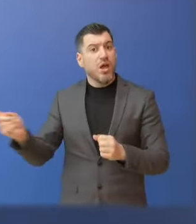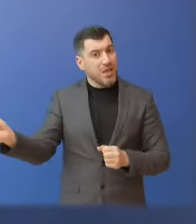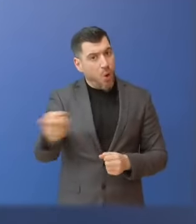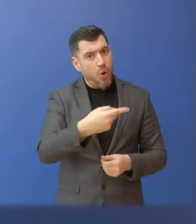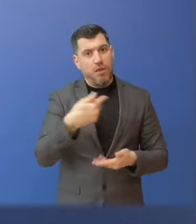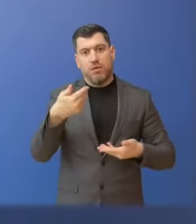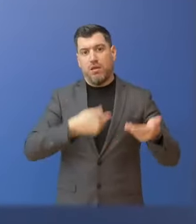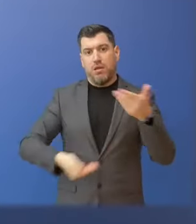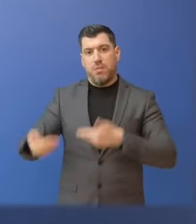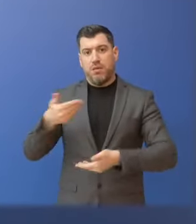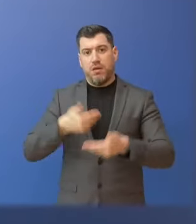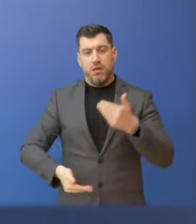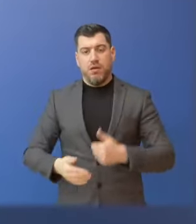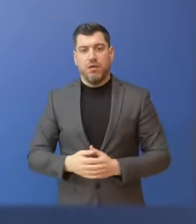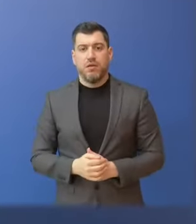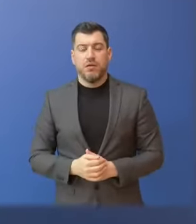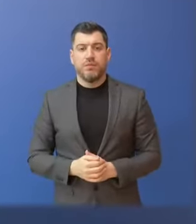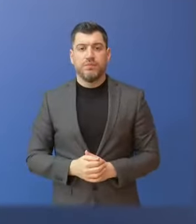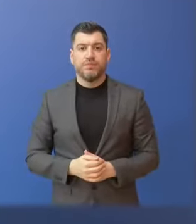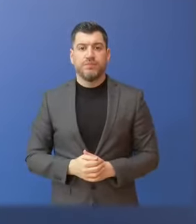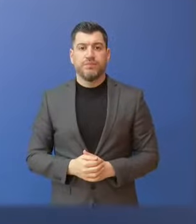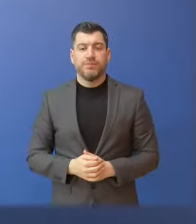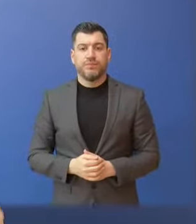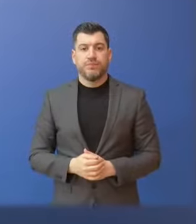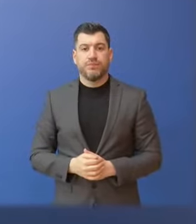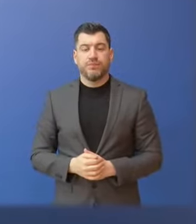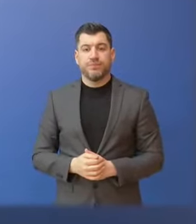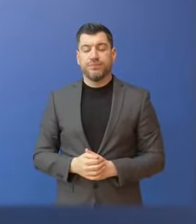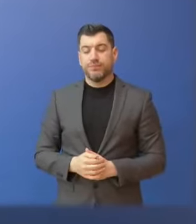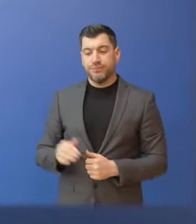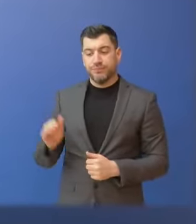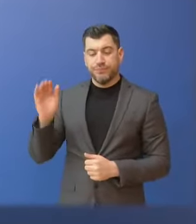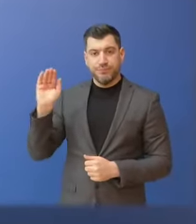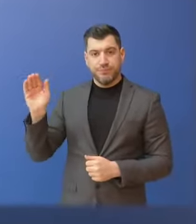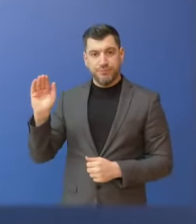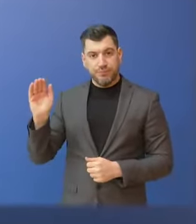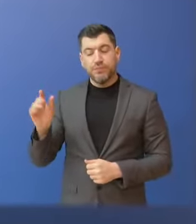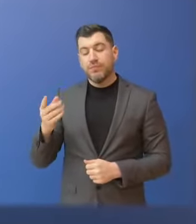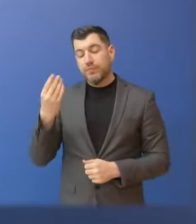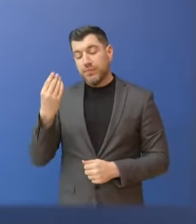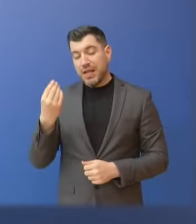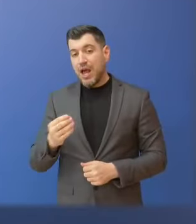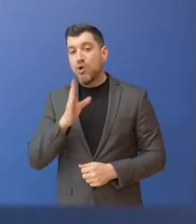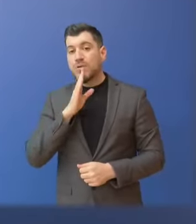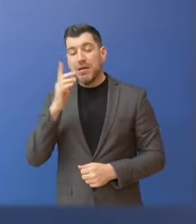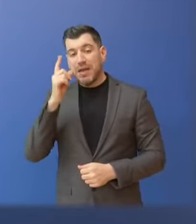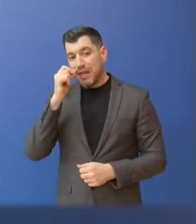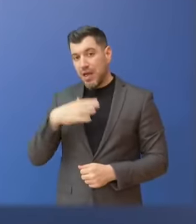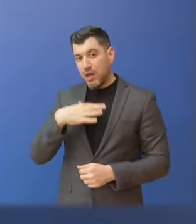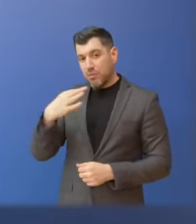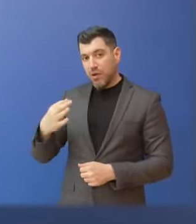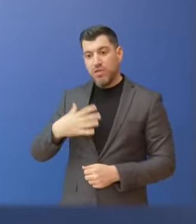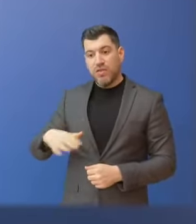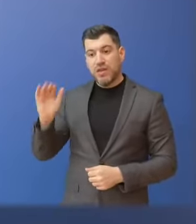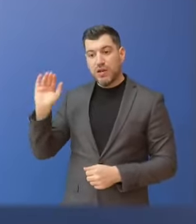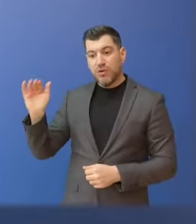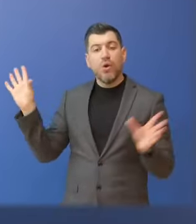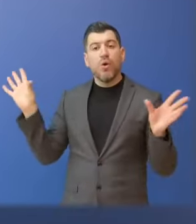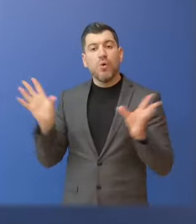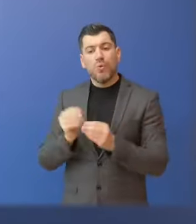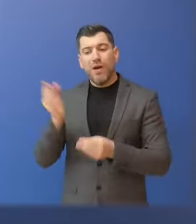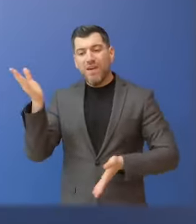υλοποιηθεί ελάτε καλό μεσημέρι κύριε εκπρόσωπε θέλω να σας ρωτήσω σχετικά με τη βία την